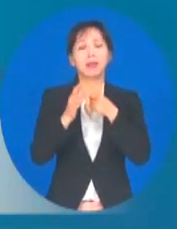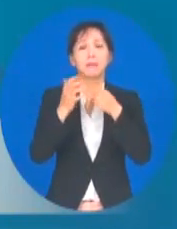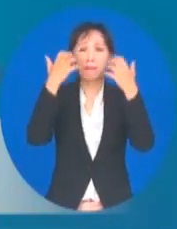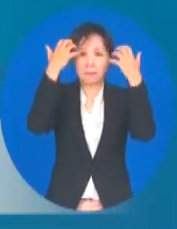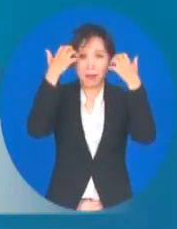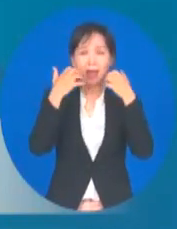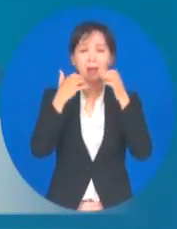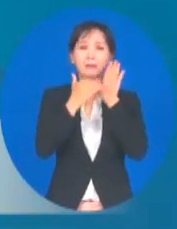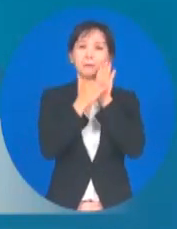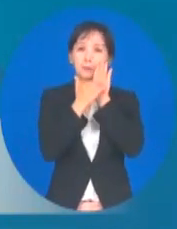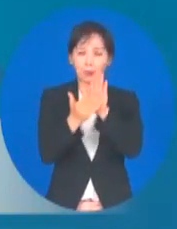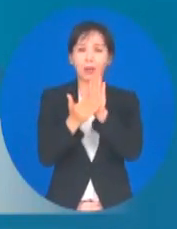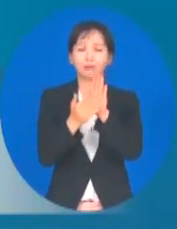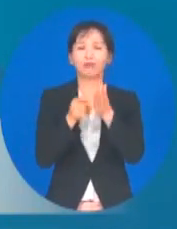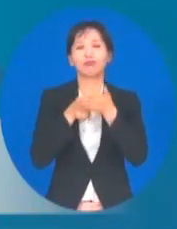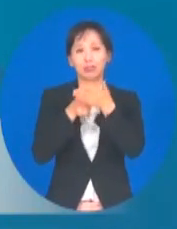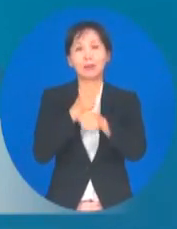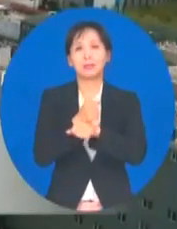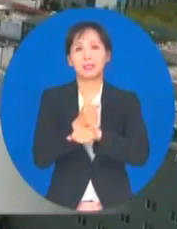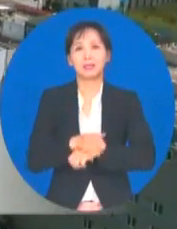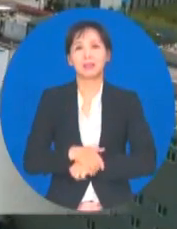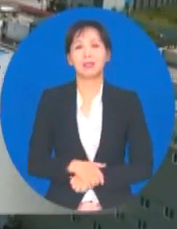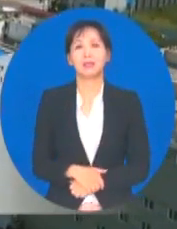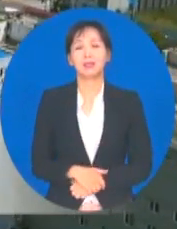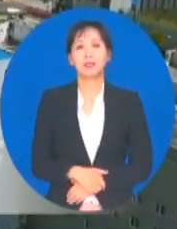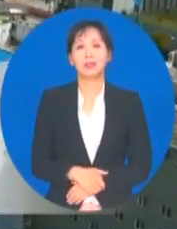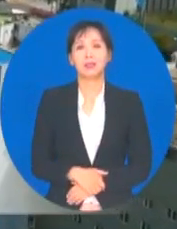대응 종합대책을 추진합니다.